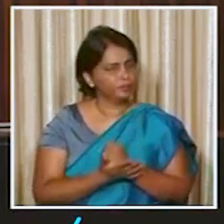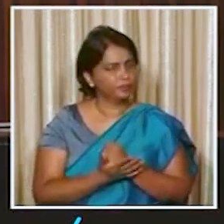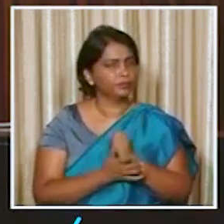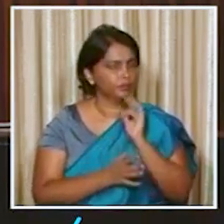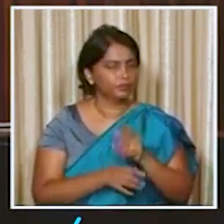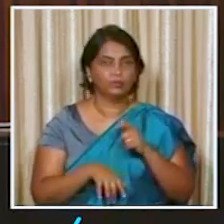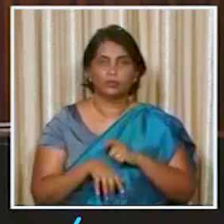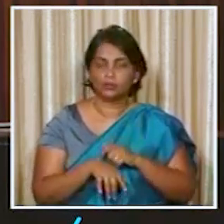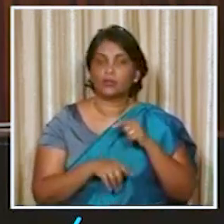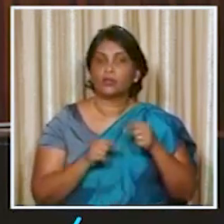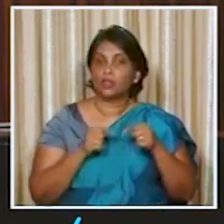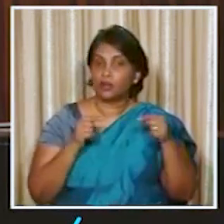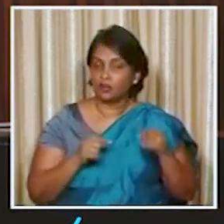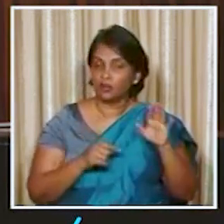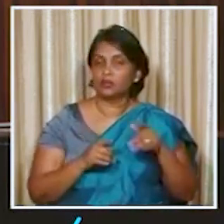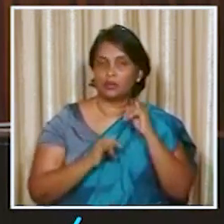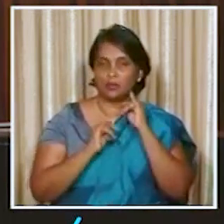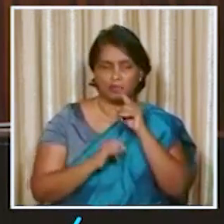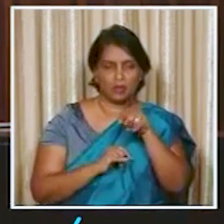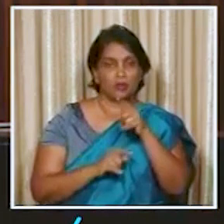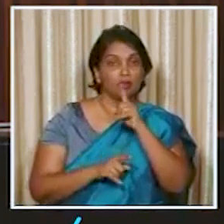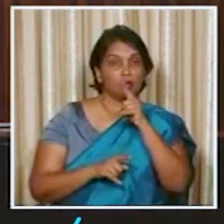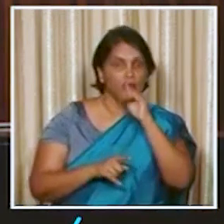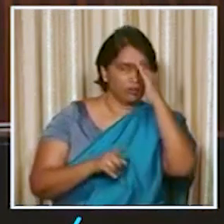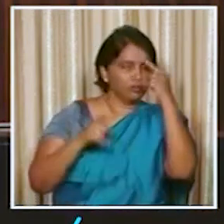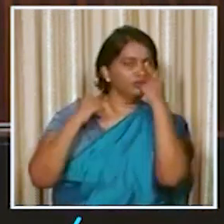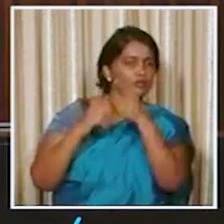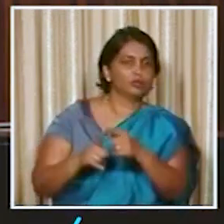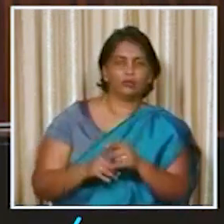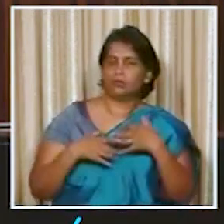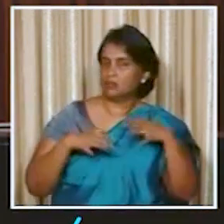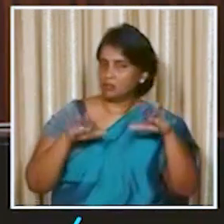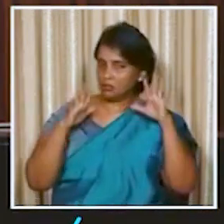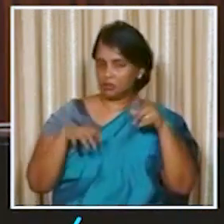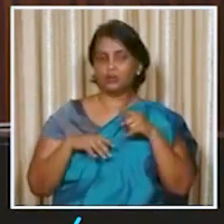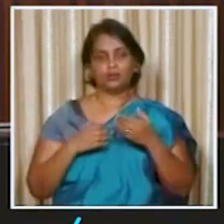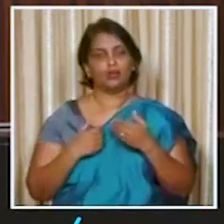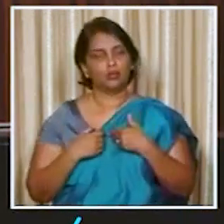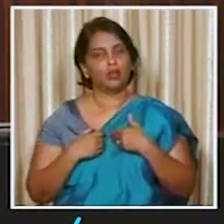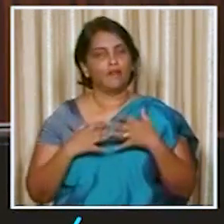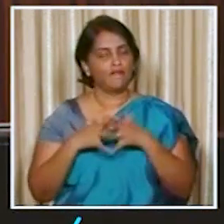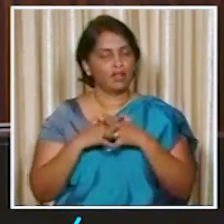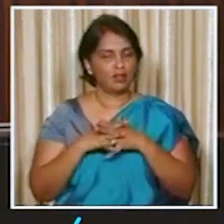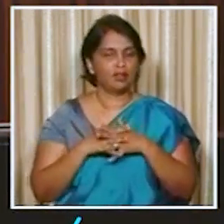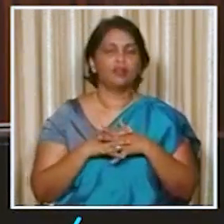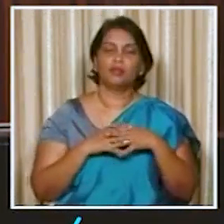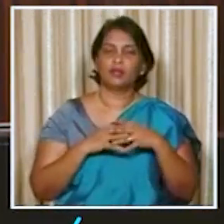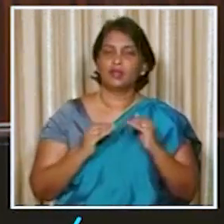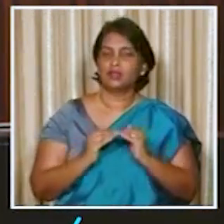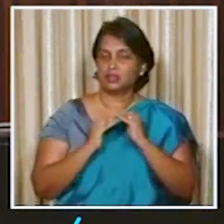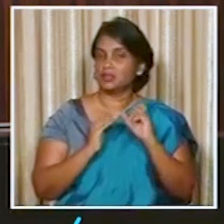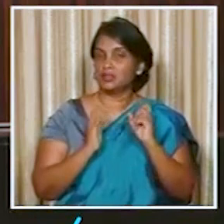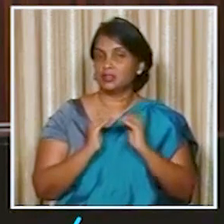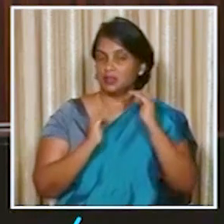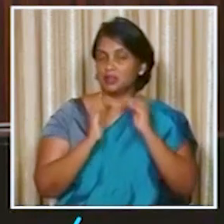අපහසුතු කළ විපක්ෂයේ විසින් එම වරද කතානායකවරයා මත පැවරීම හාස්‍ය ජනකේ මා වැලිගම සංවර්ධන කමිටු සභාපති දුරේ ධර්ණ බවට